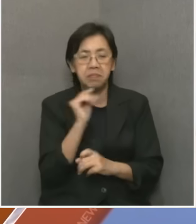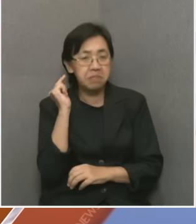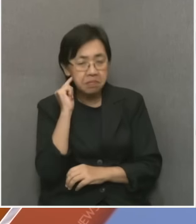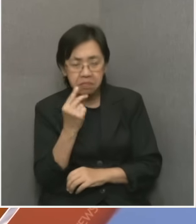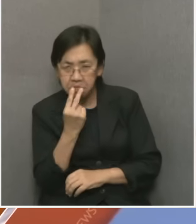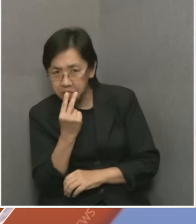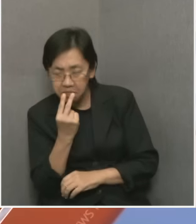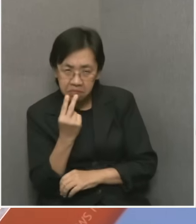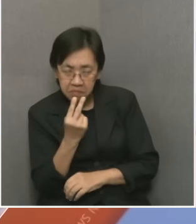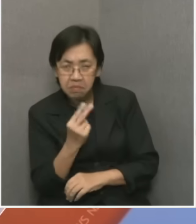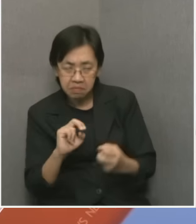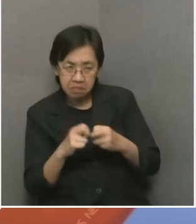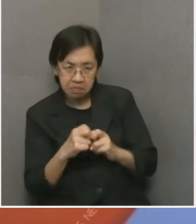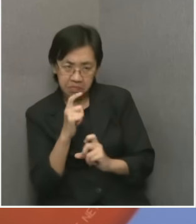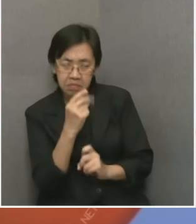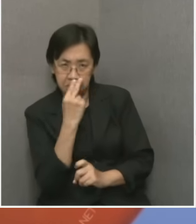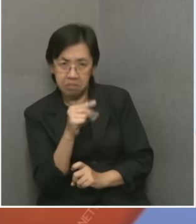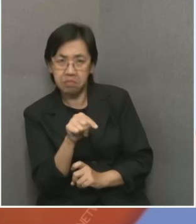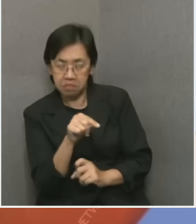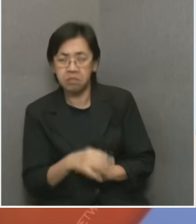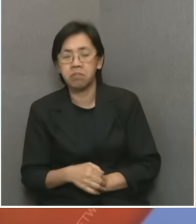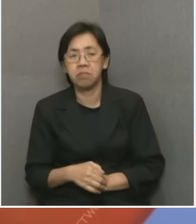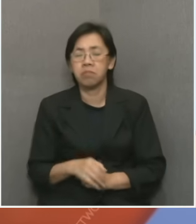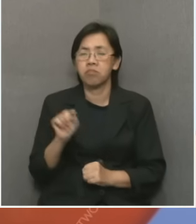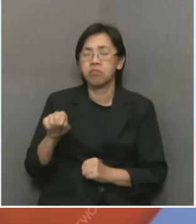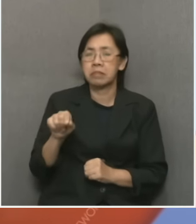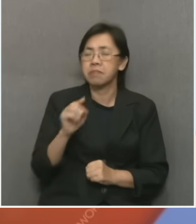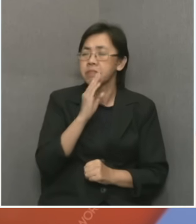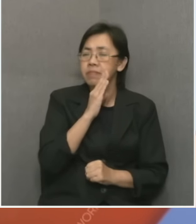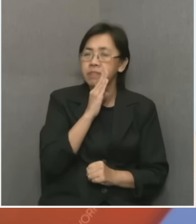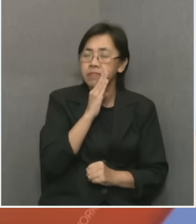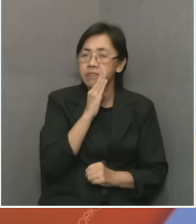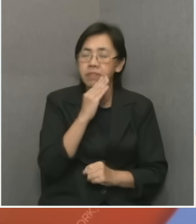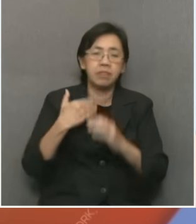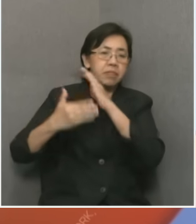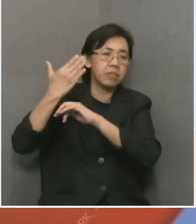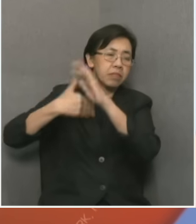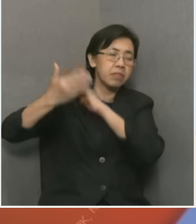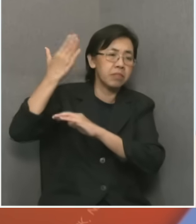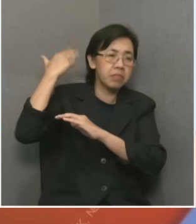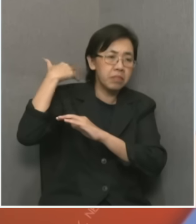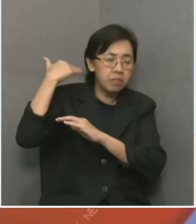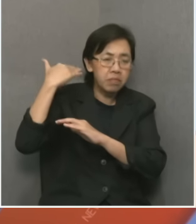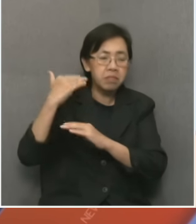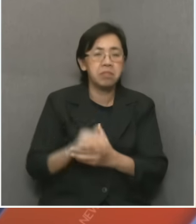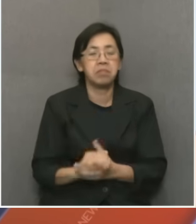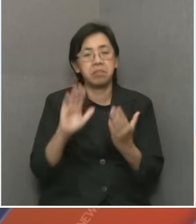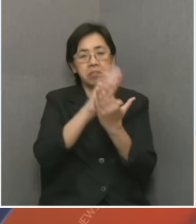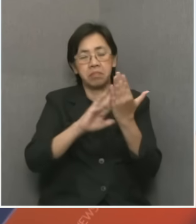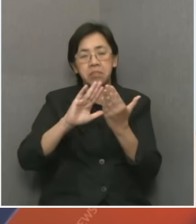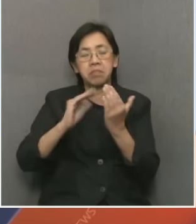าณที่กำลังเกิดขึ้นแต่อีกด้านหนึ่งนะครับถ้ามองจากประวัติศาสตร์เนี่ยมหาอำนาจก็อาจจะต้